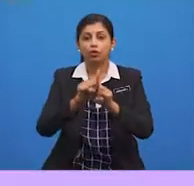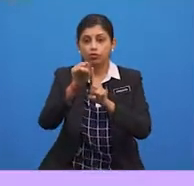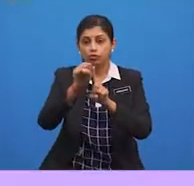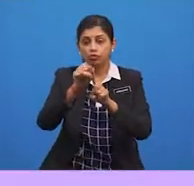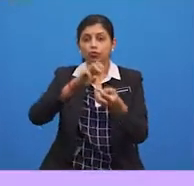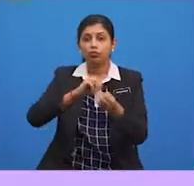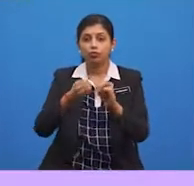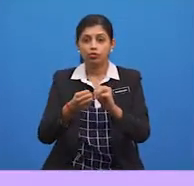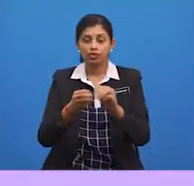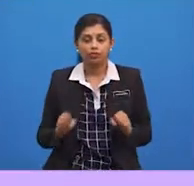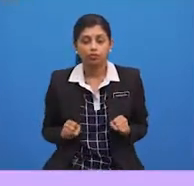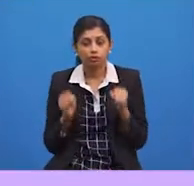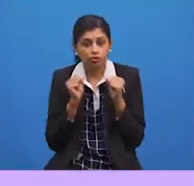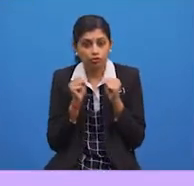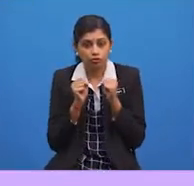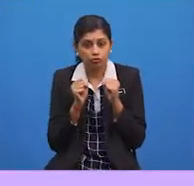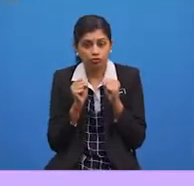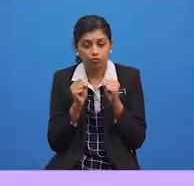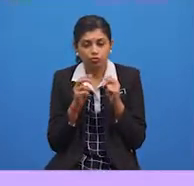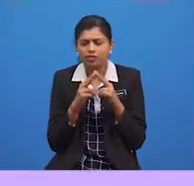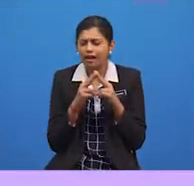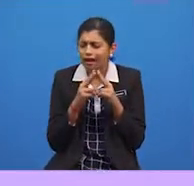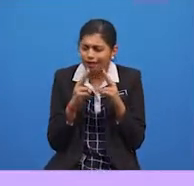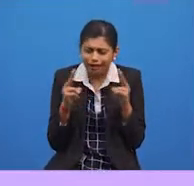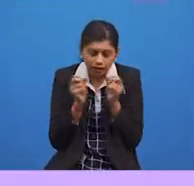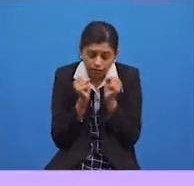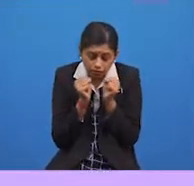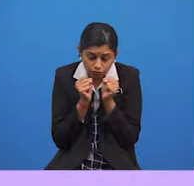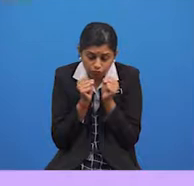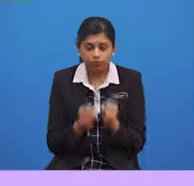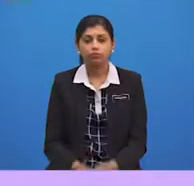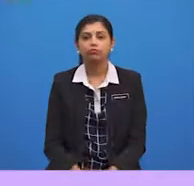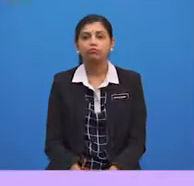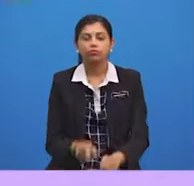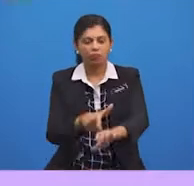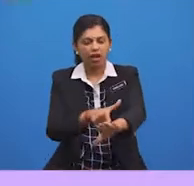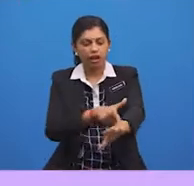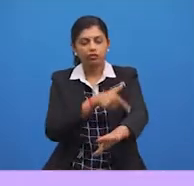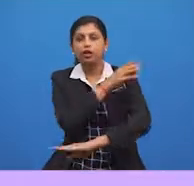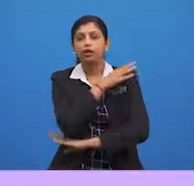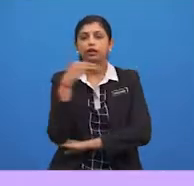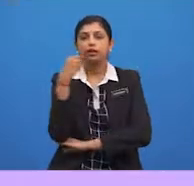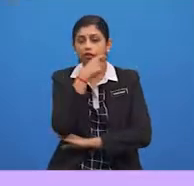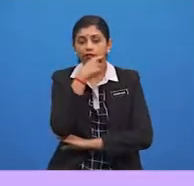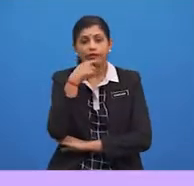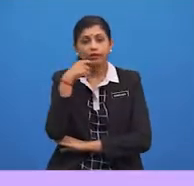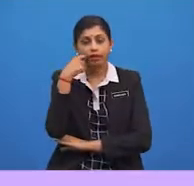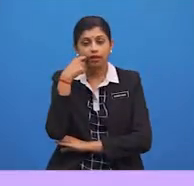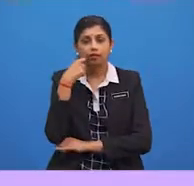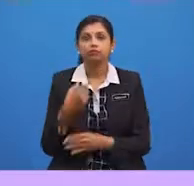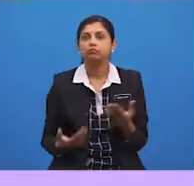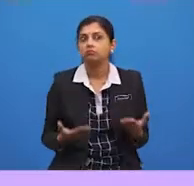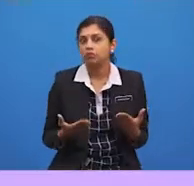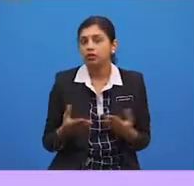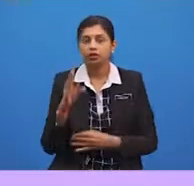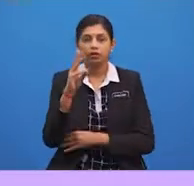musim sejuk adalah sangat sejuk, panjang dan kering, iaitu kira-kira